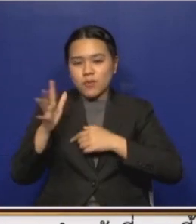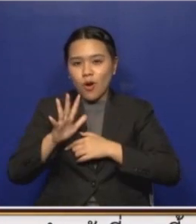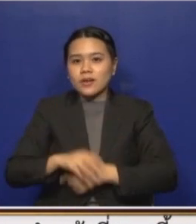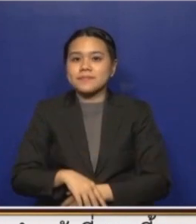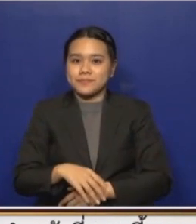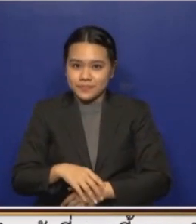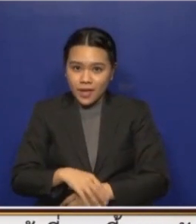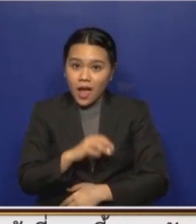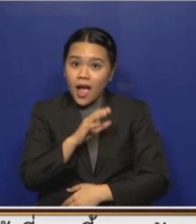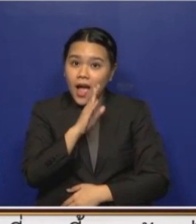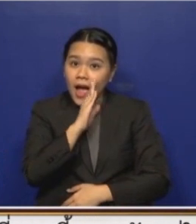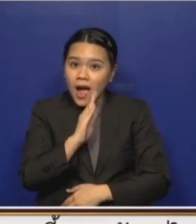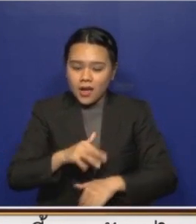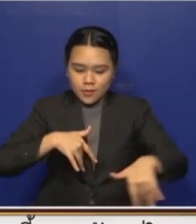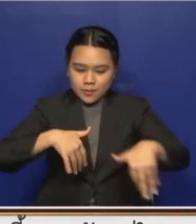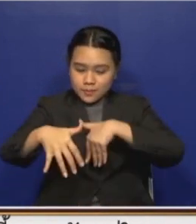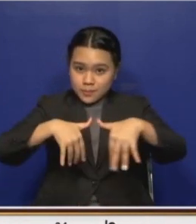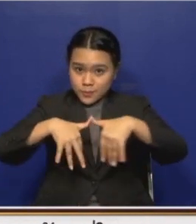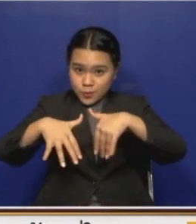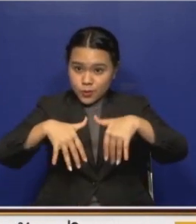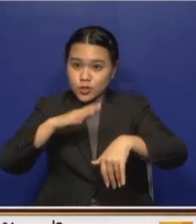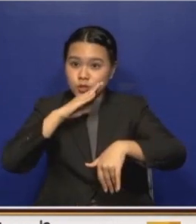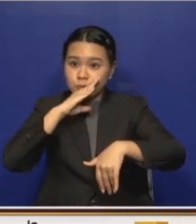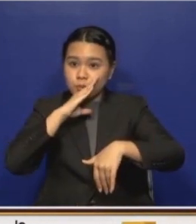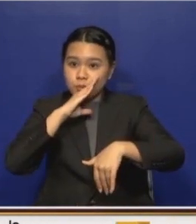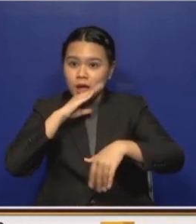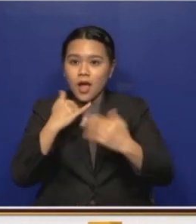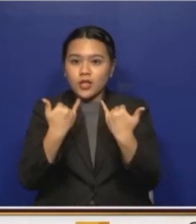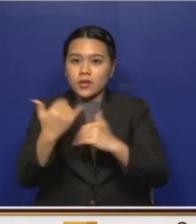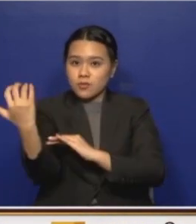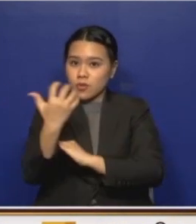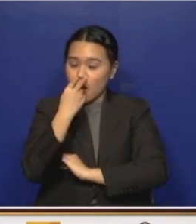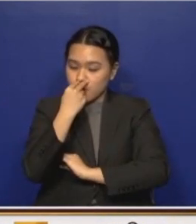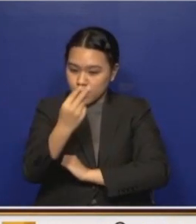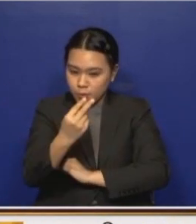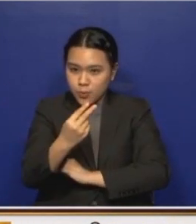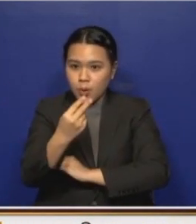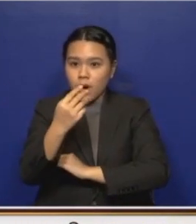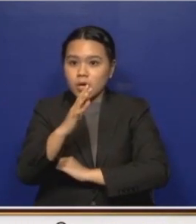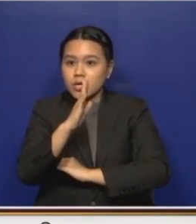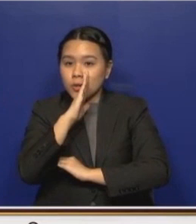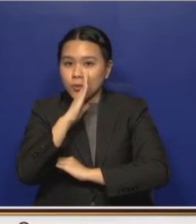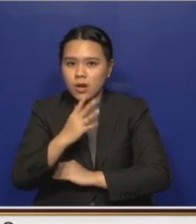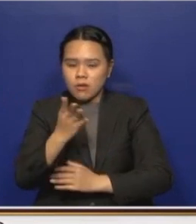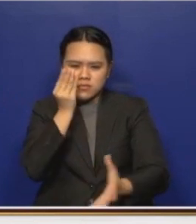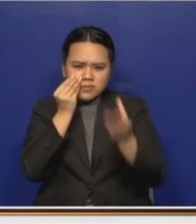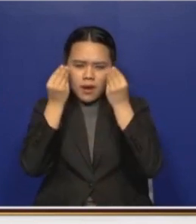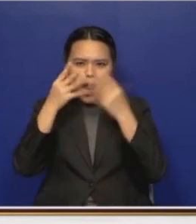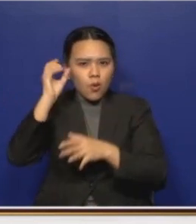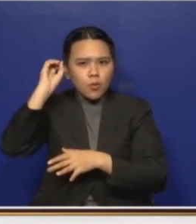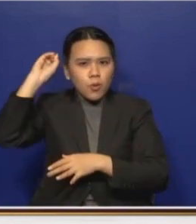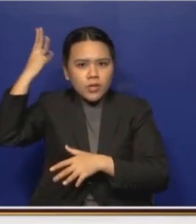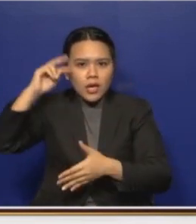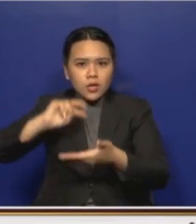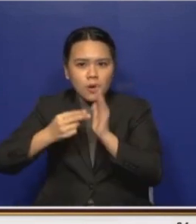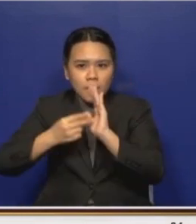ามนิดนึงข้าวกะเพราหรือข้าวกะเพราไข่ดาวเนี่ยมีสัดส่วนตรงไหนมาจากเมืองนอกมั้งฮะปลูกข้าวก็เมืองไทยฮ